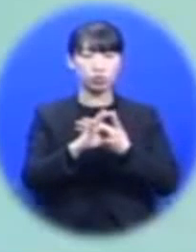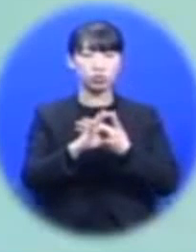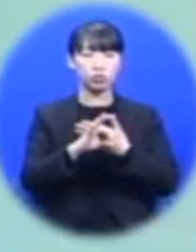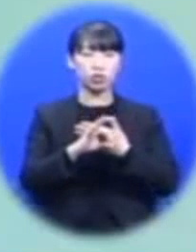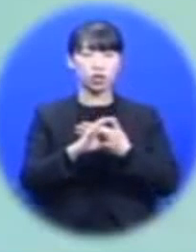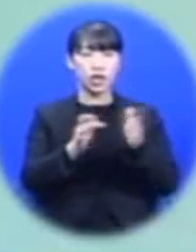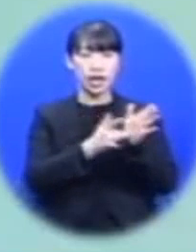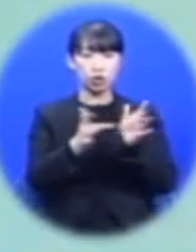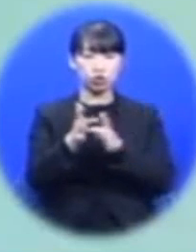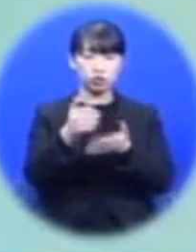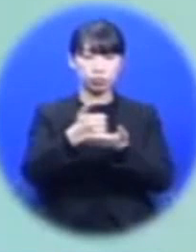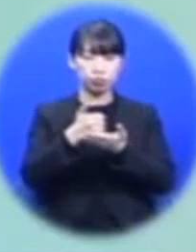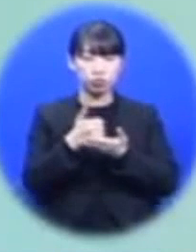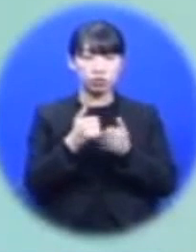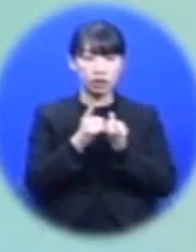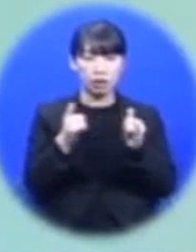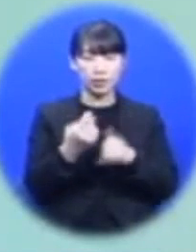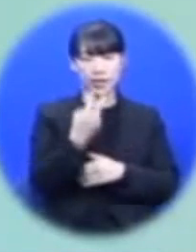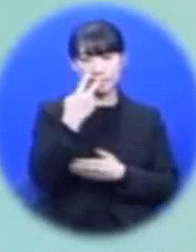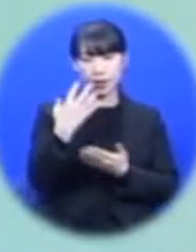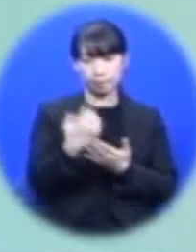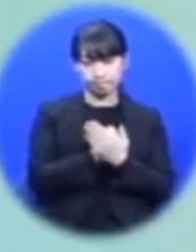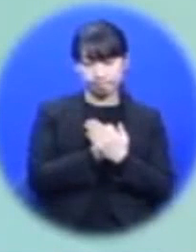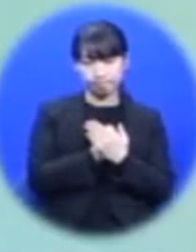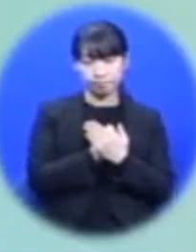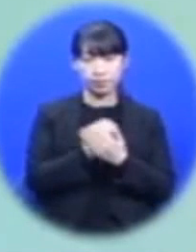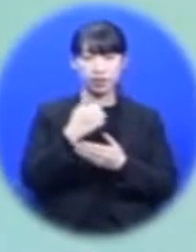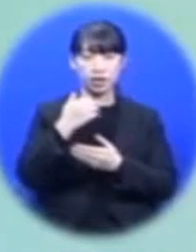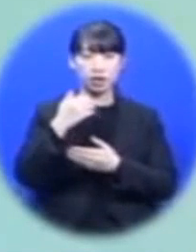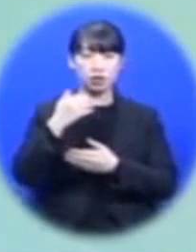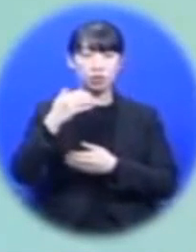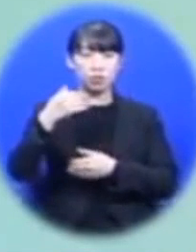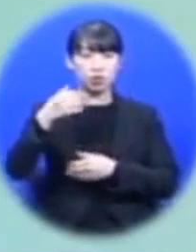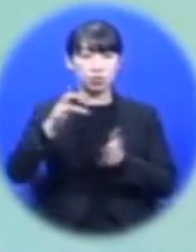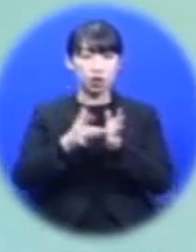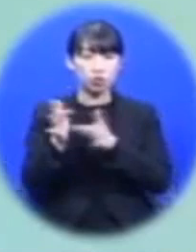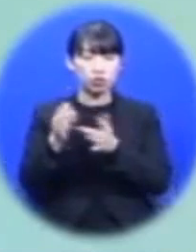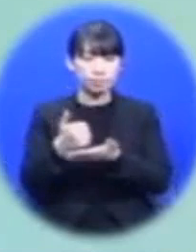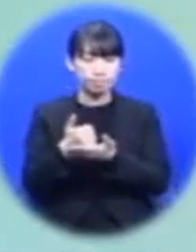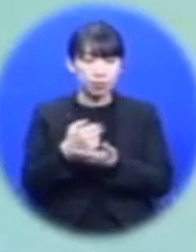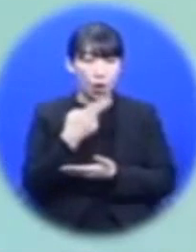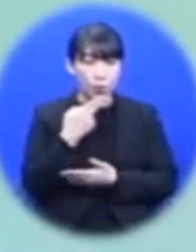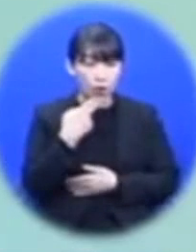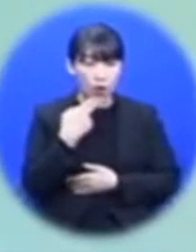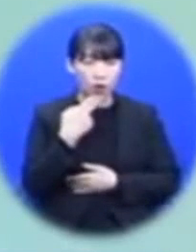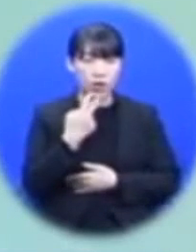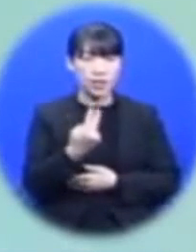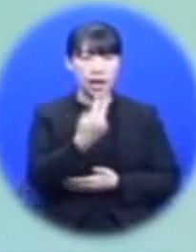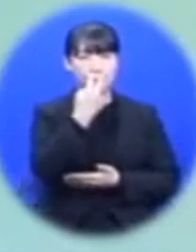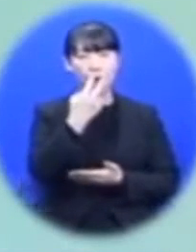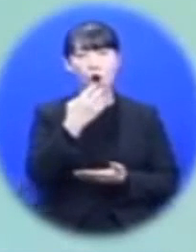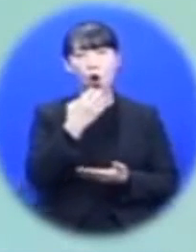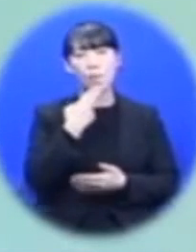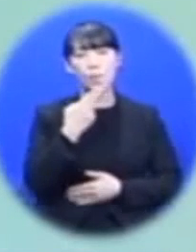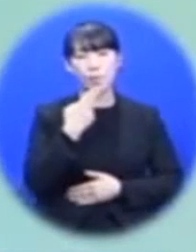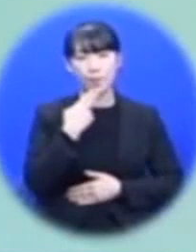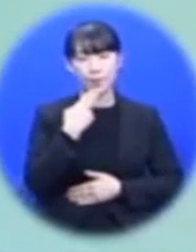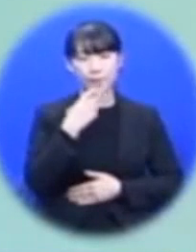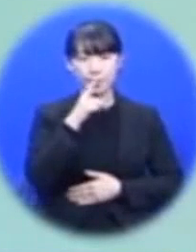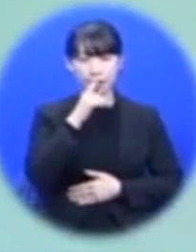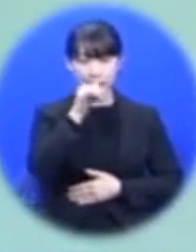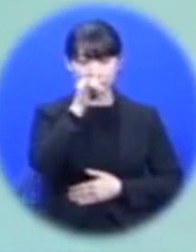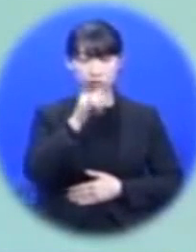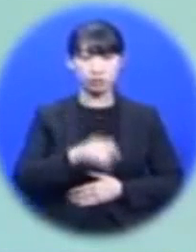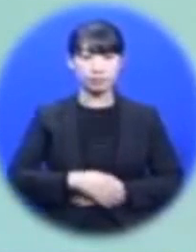사람은 생명을 가지고 있고 하나님의 아들을 모시고 있지 않은 사람은 생명을 가지고 있지 않습니다